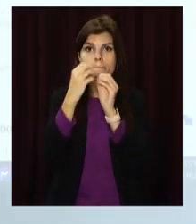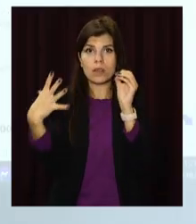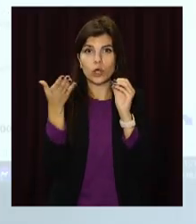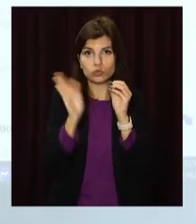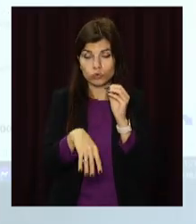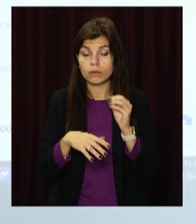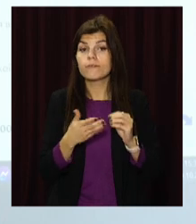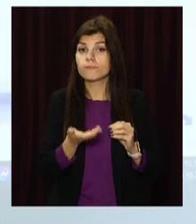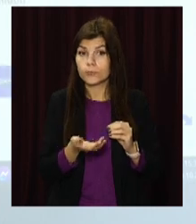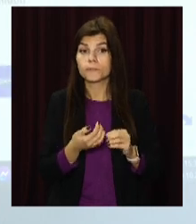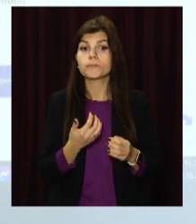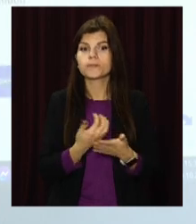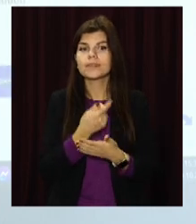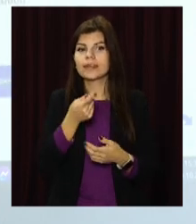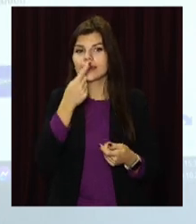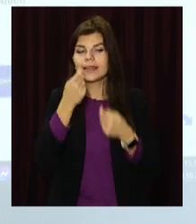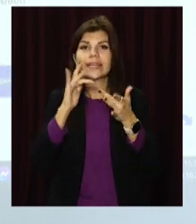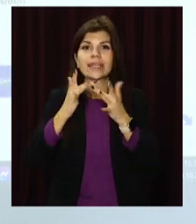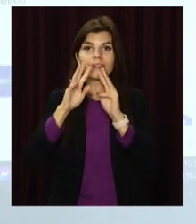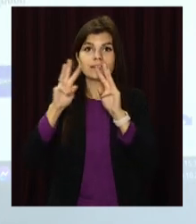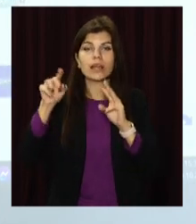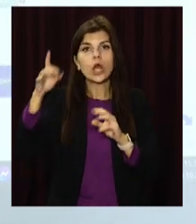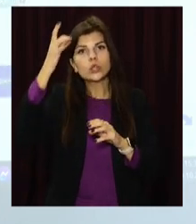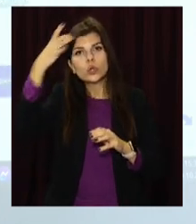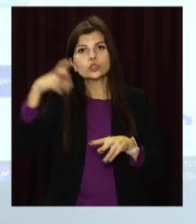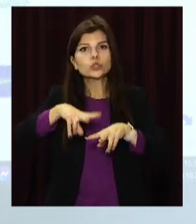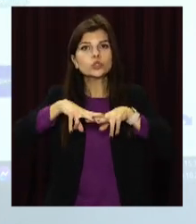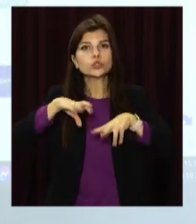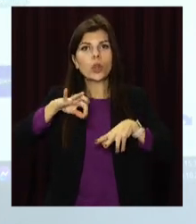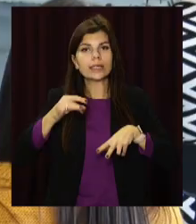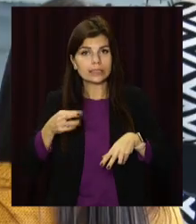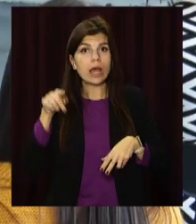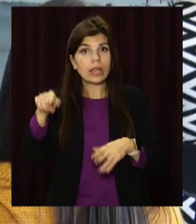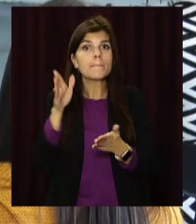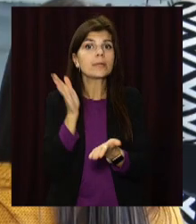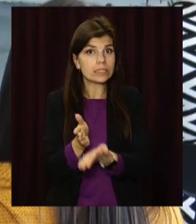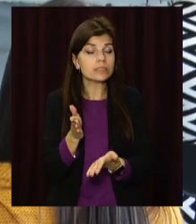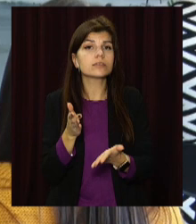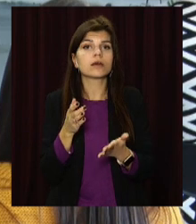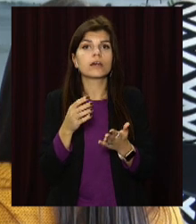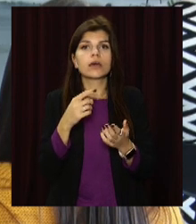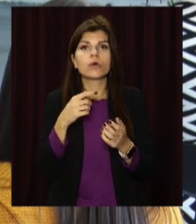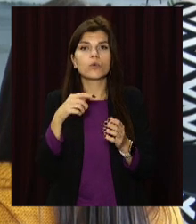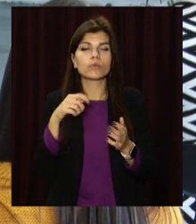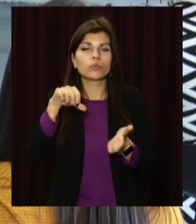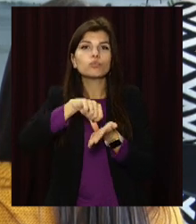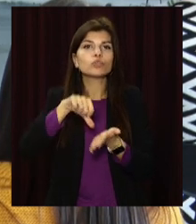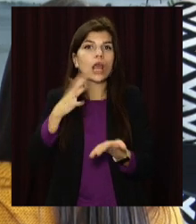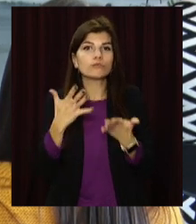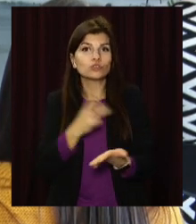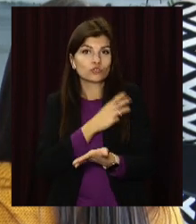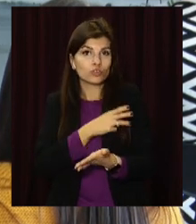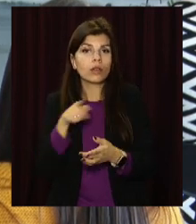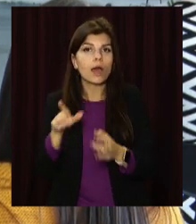15 листопада. Деталі на сторінках в соцмережах культурної столиці. Після завершення проєкту успішні стартапи візьмуть участь у конкурсі. На